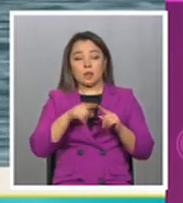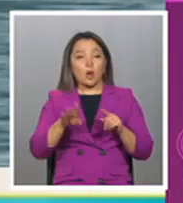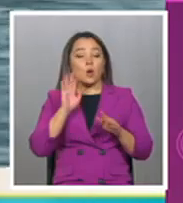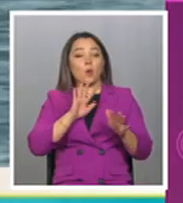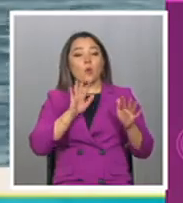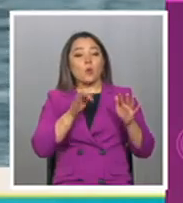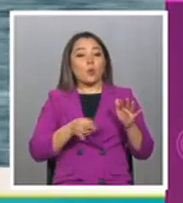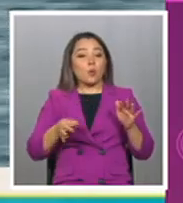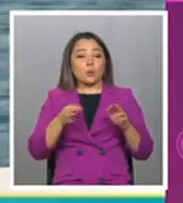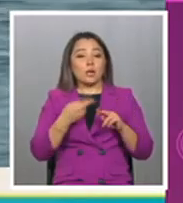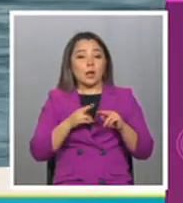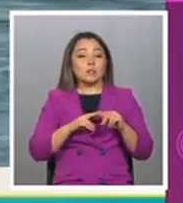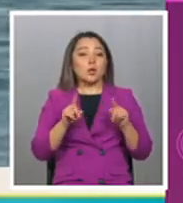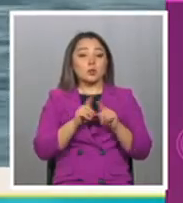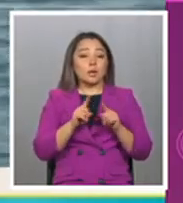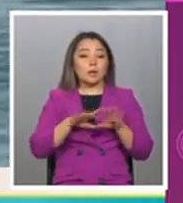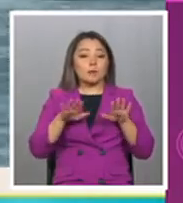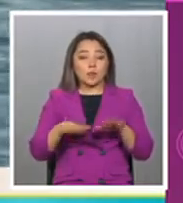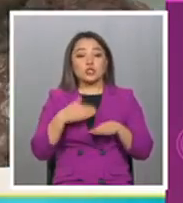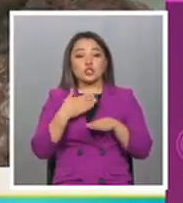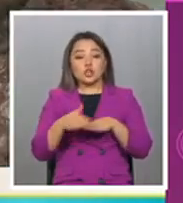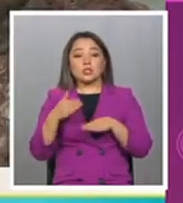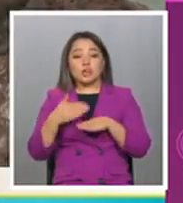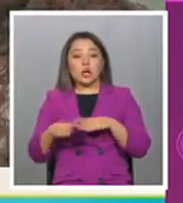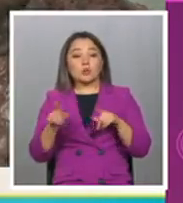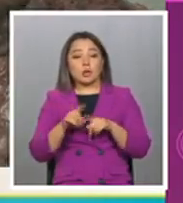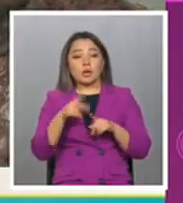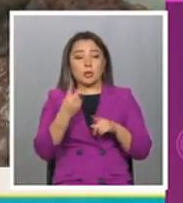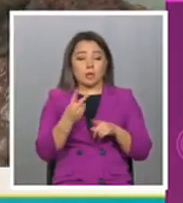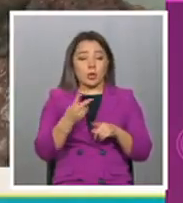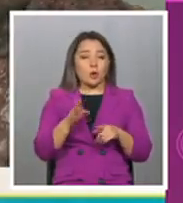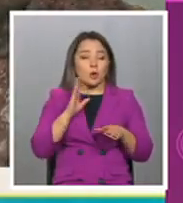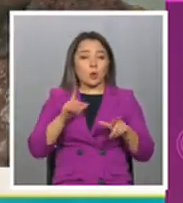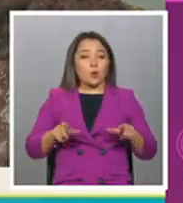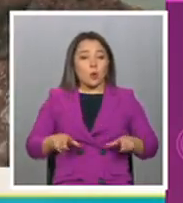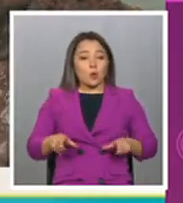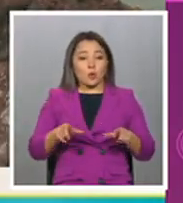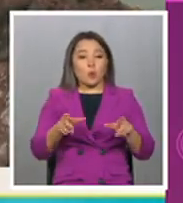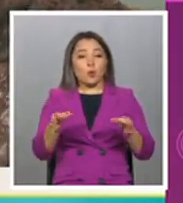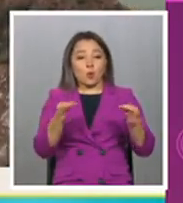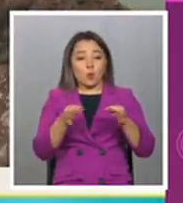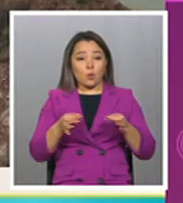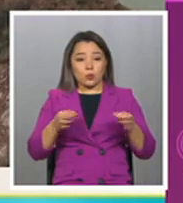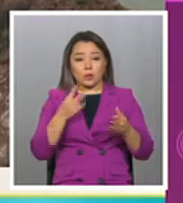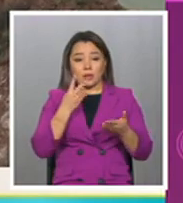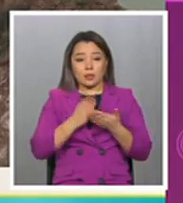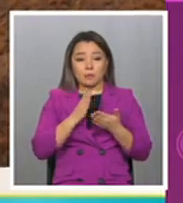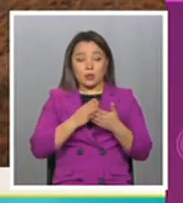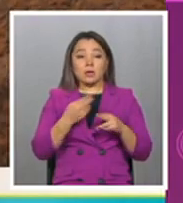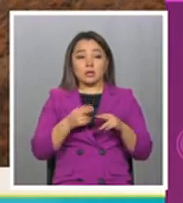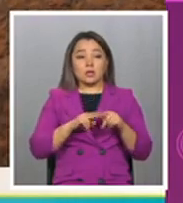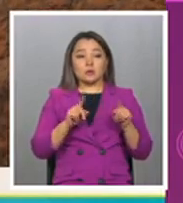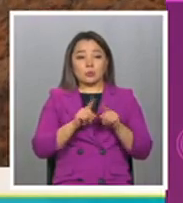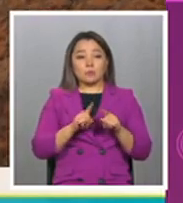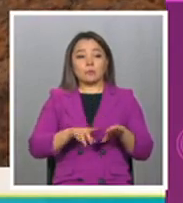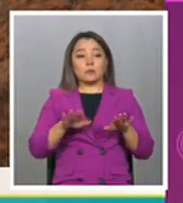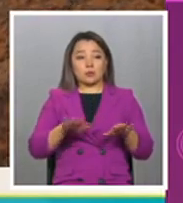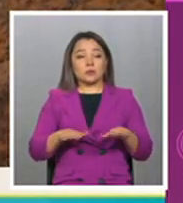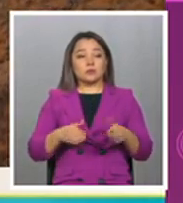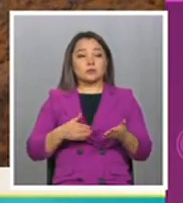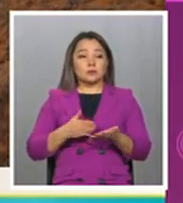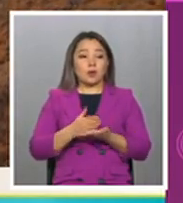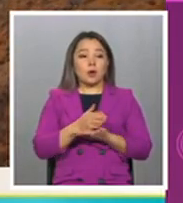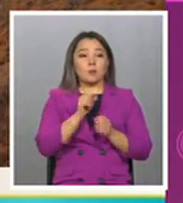орнында жеке-жеке екі көл болған деген әңгіме айтылады. Қазірде сол мойнақ пен көлді кешіп өтуге